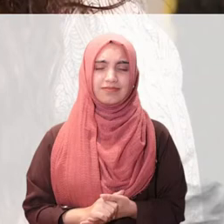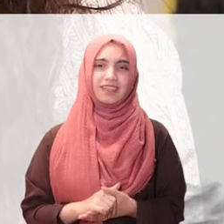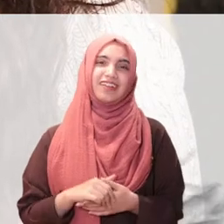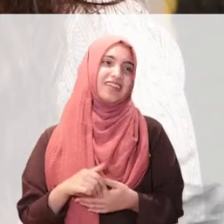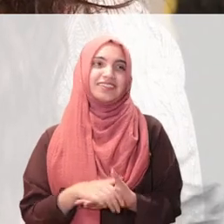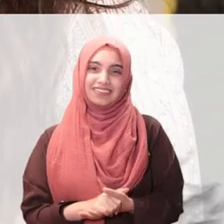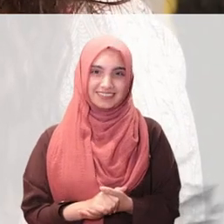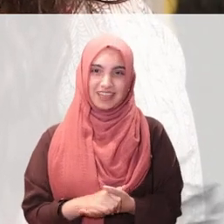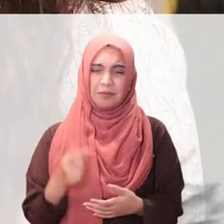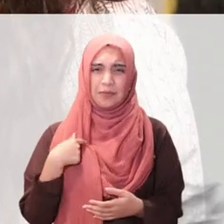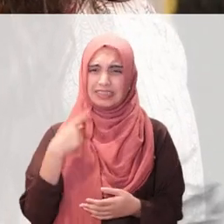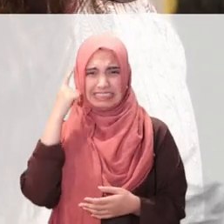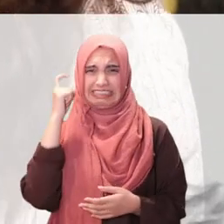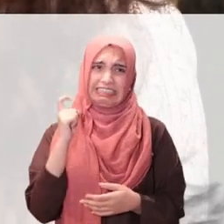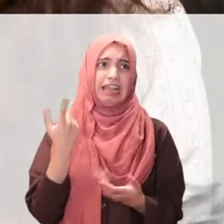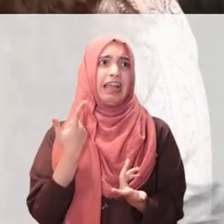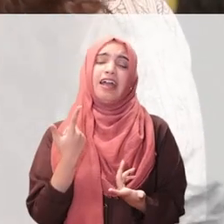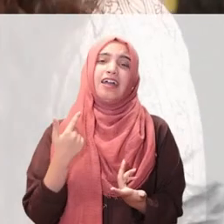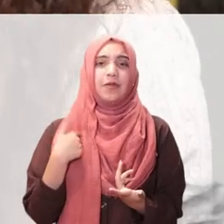मतलब अ